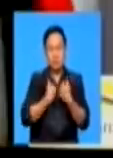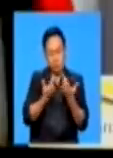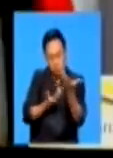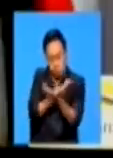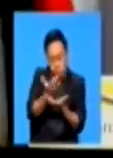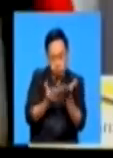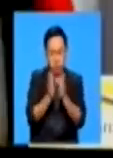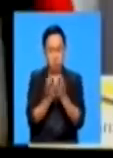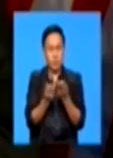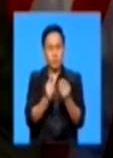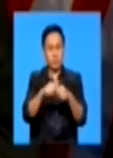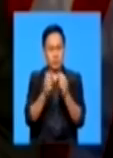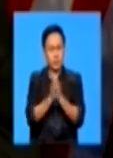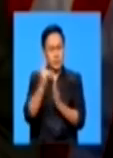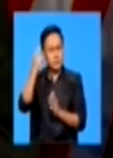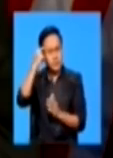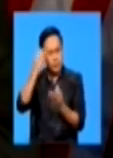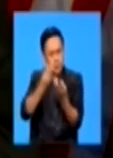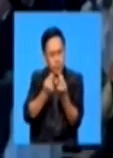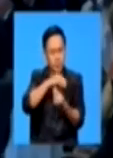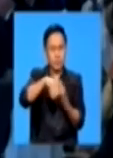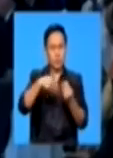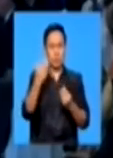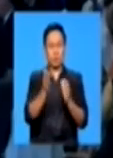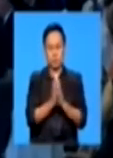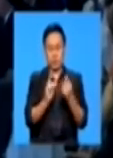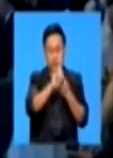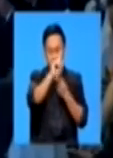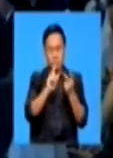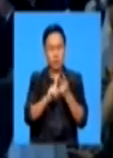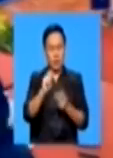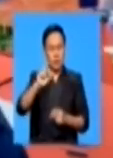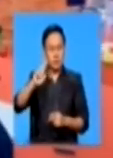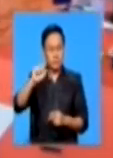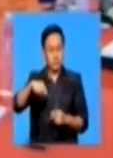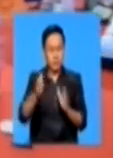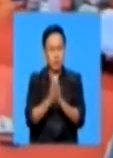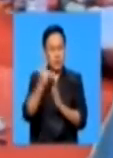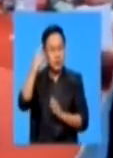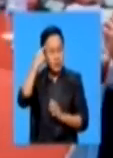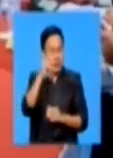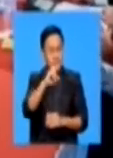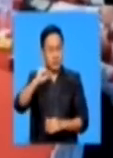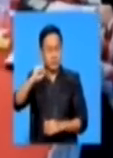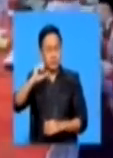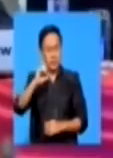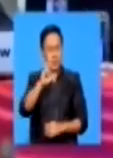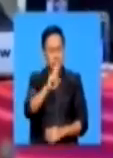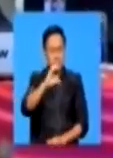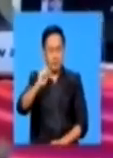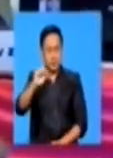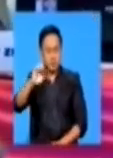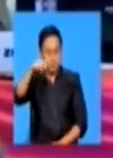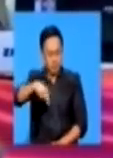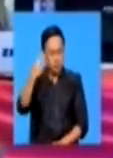ณากันอย่างให้ละเอียดและรอบคอบนะครับอาเซปอันนี้เราก็ต้องรวมถึงการขยายประโยชน์ของ FTA ที่มีอยู่ต้องมีเร่